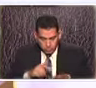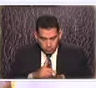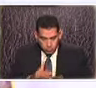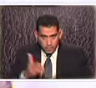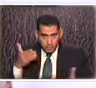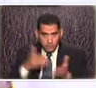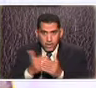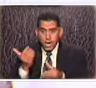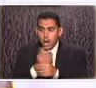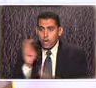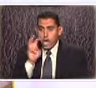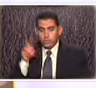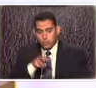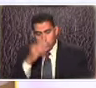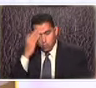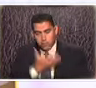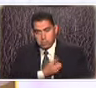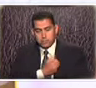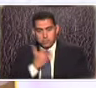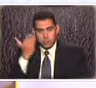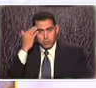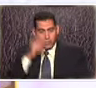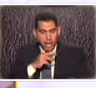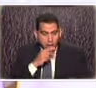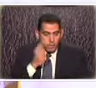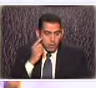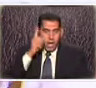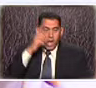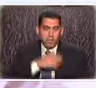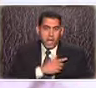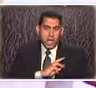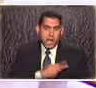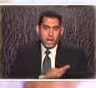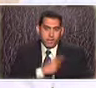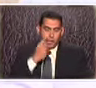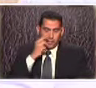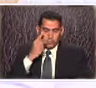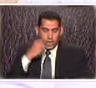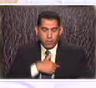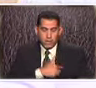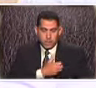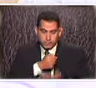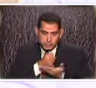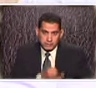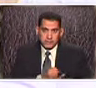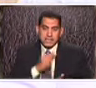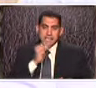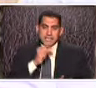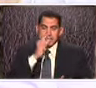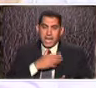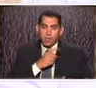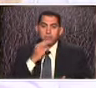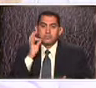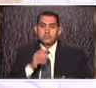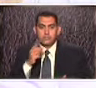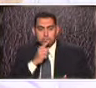حتى تخشى عليه السيده عائشه ان يكون قد توفي فتسمعه يقول يا مقلب القلوب والابصار ثبت قلبي على دينك امام